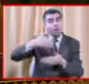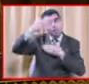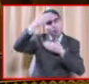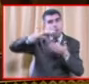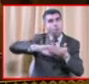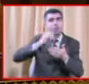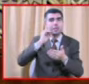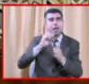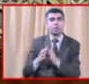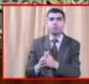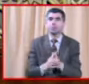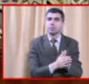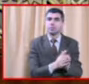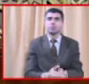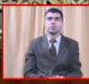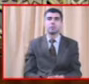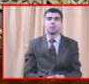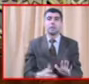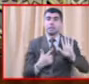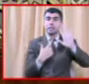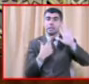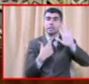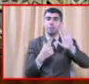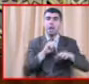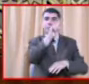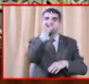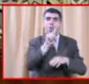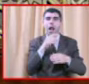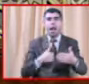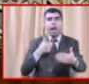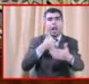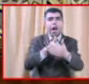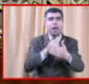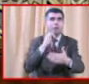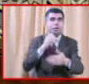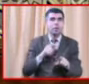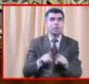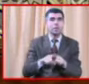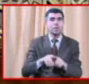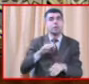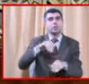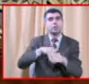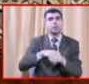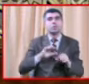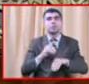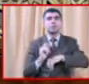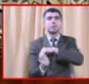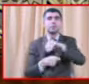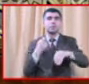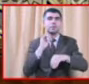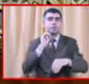عموماً؟ شكراً. السؤال السابع والأخير للسيدات والسادة النواب المحترمين من فريق الاتحاد السوري، تفضل سيد